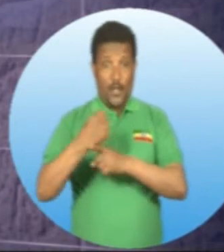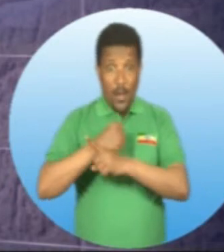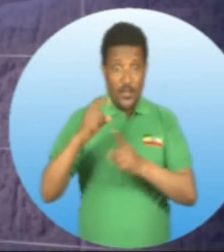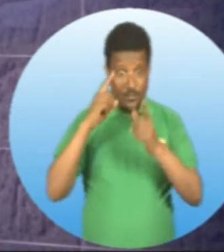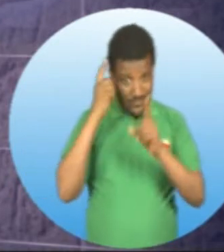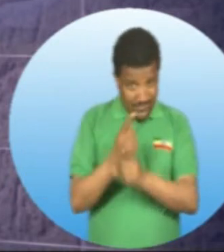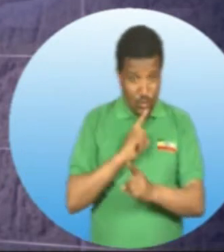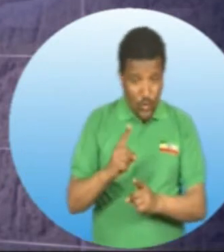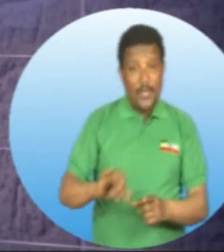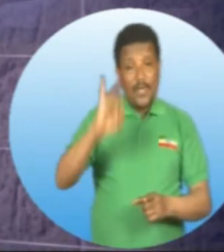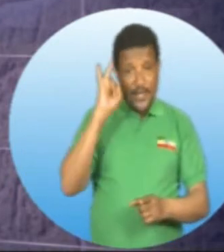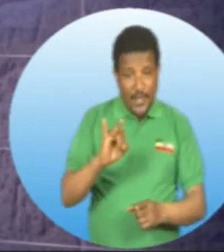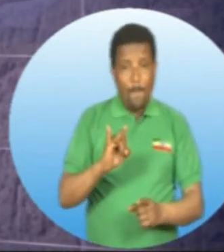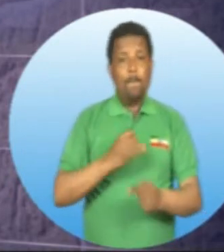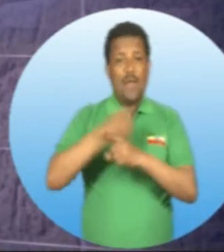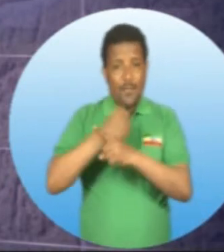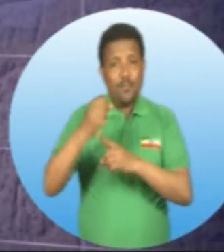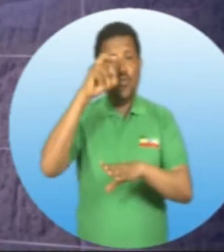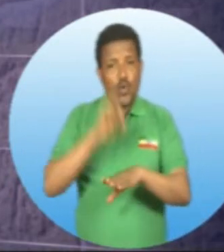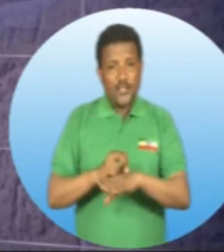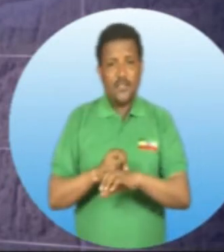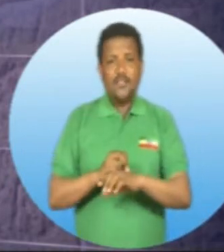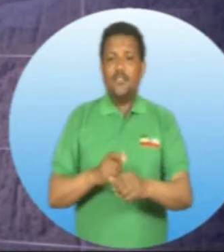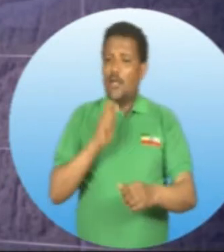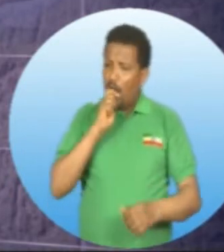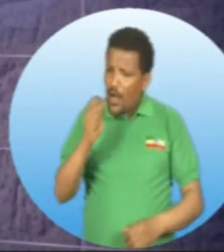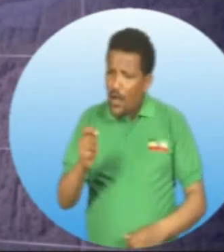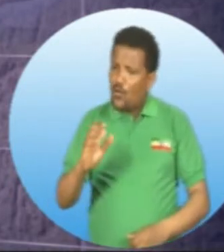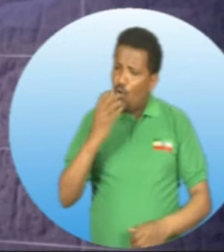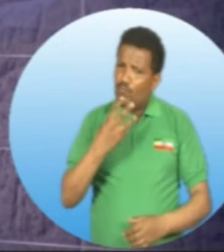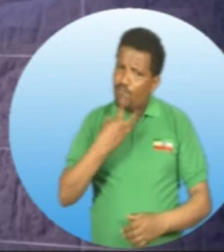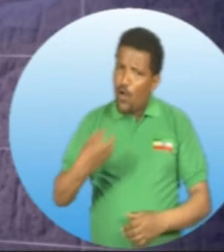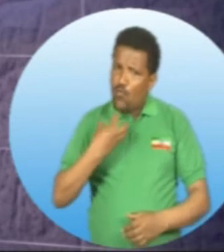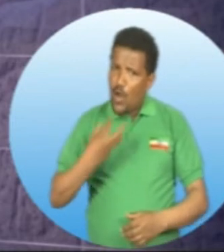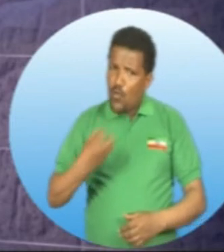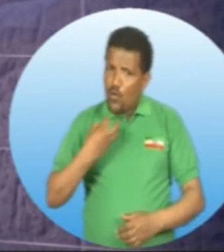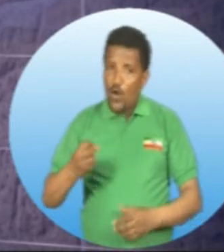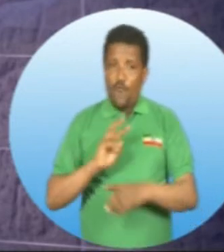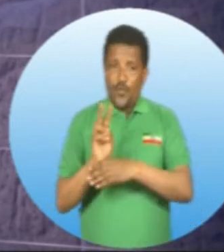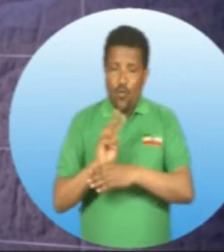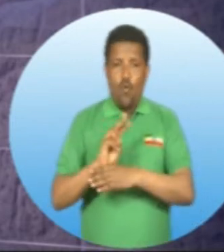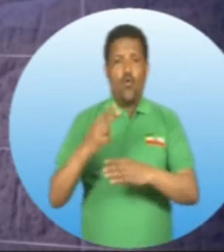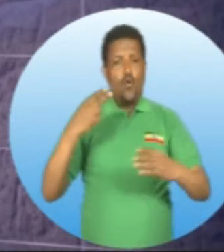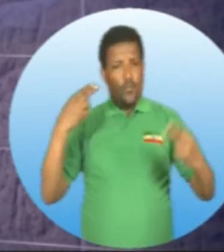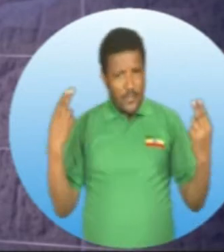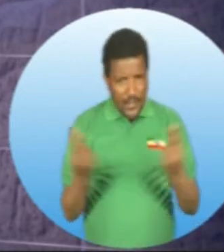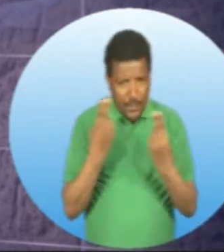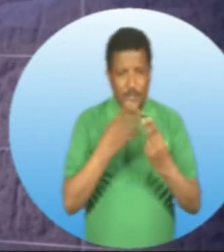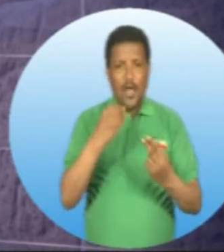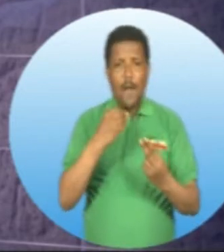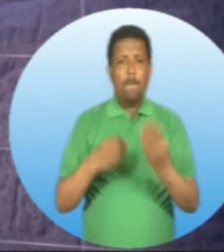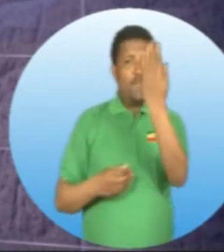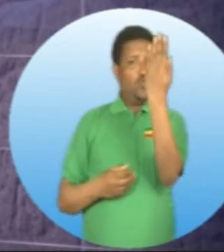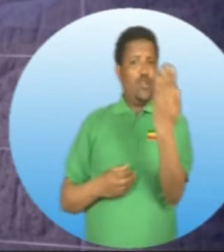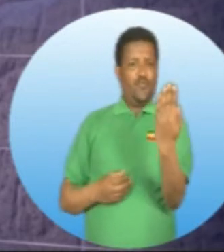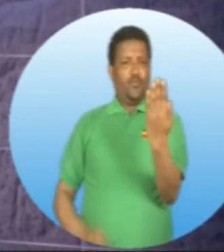ሲሆን ለ በልምምድ ወቅት መቅረጽ ድምጽ የቪዲዮ ምስል መቅረጫ መገልገልና